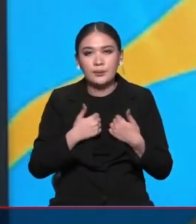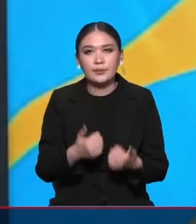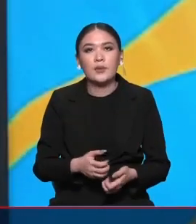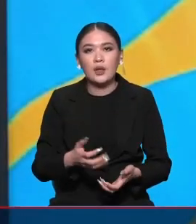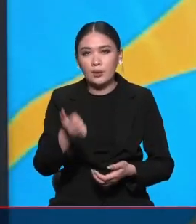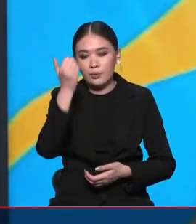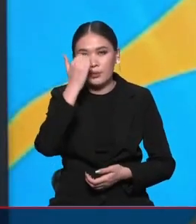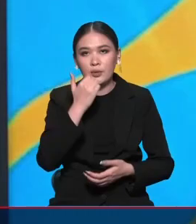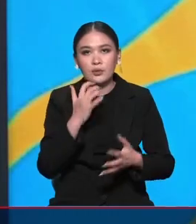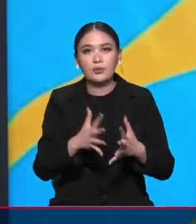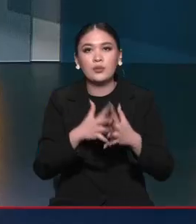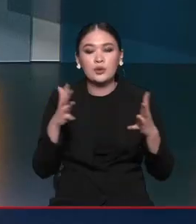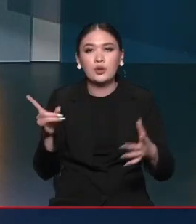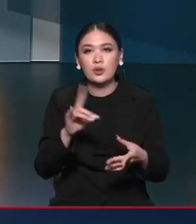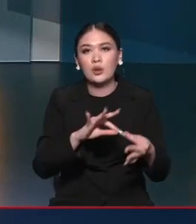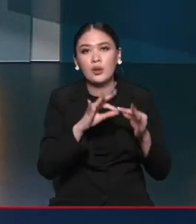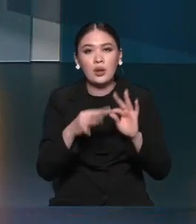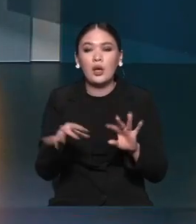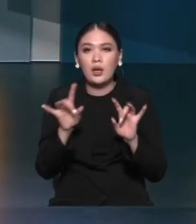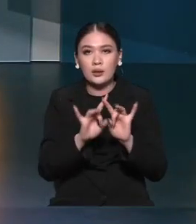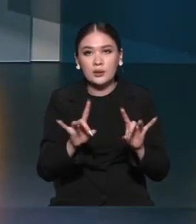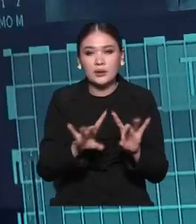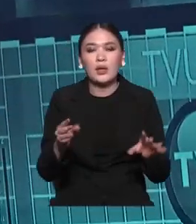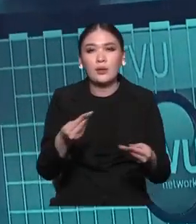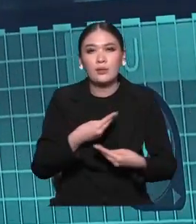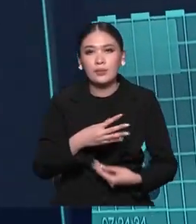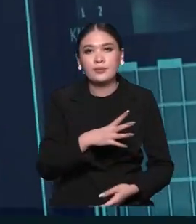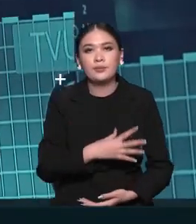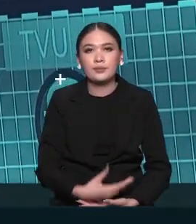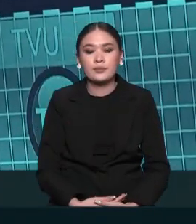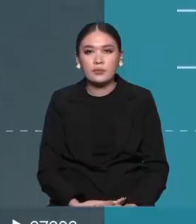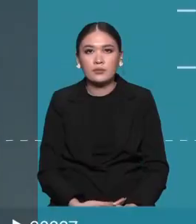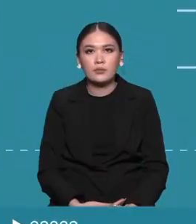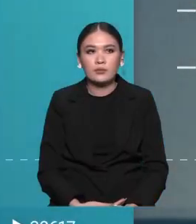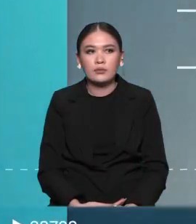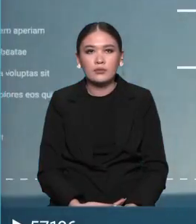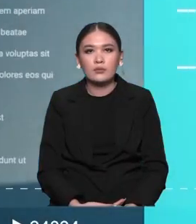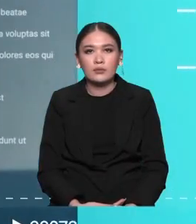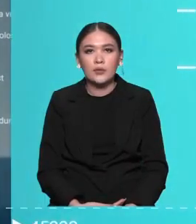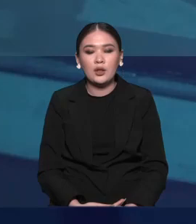Ақбаржон Яхияқожаұлы. Уақыт бөліп сұхбат бергеніңізге көп рахмет.